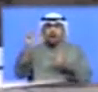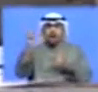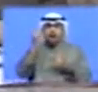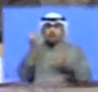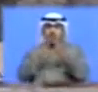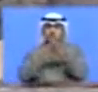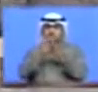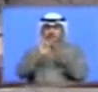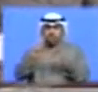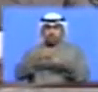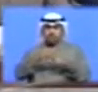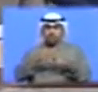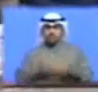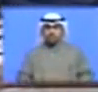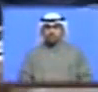في البلاد.